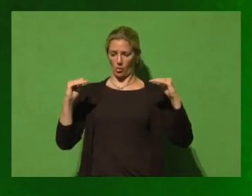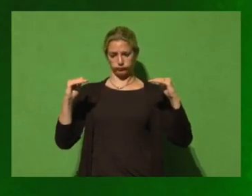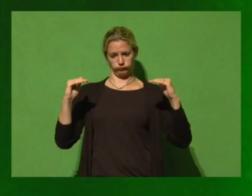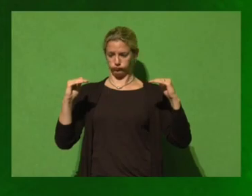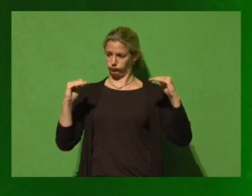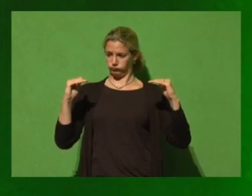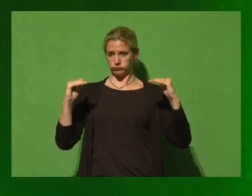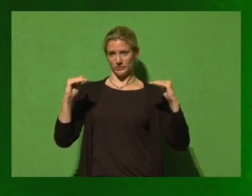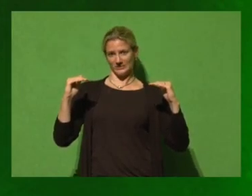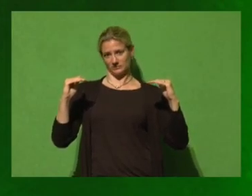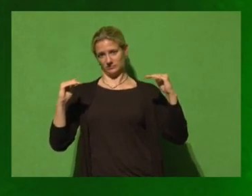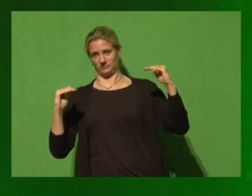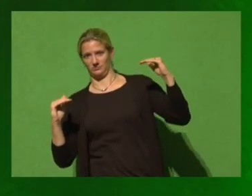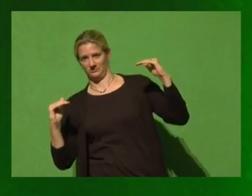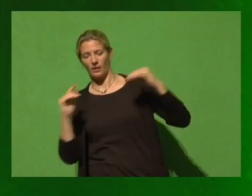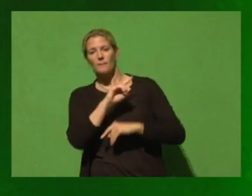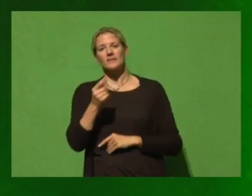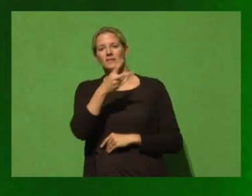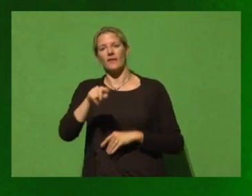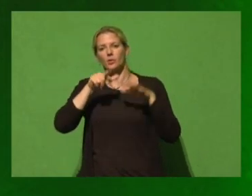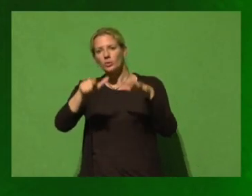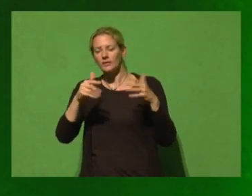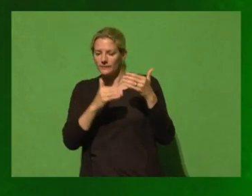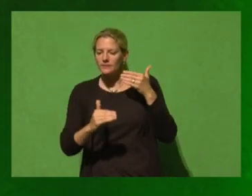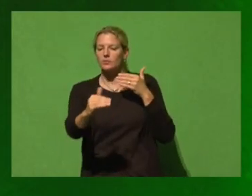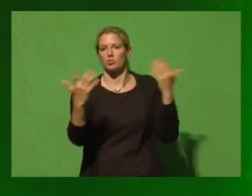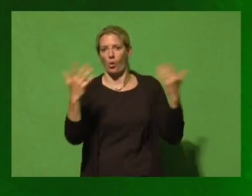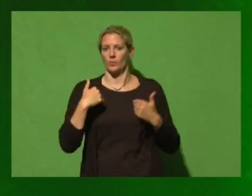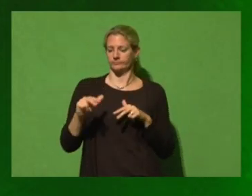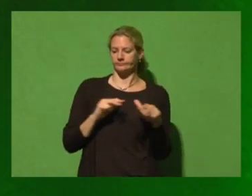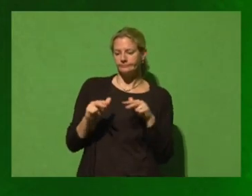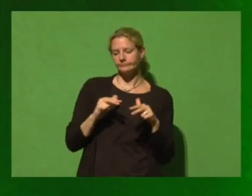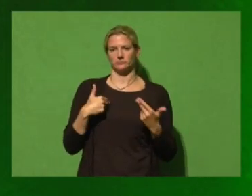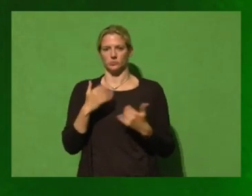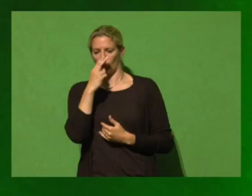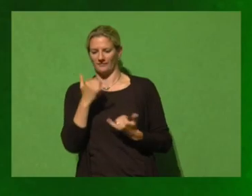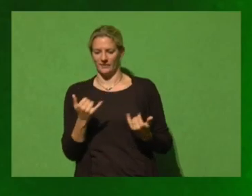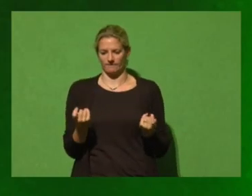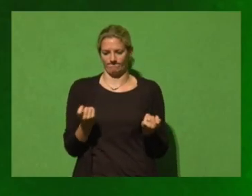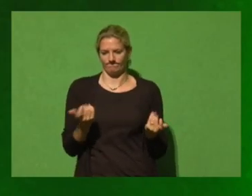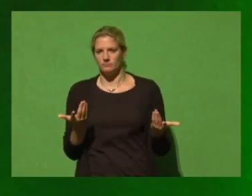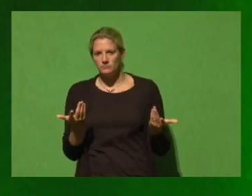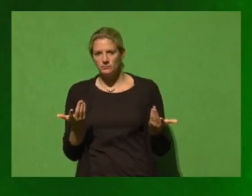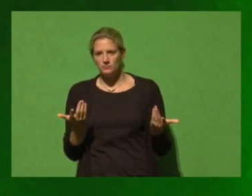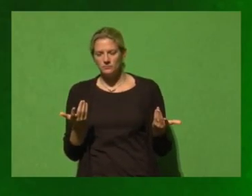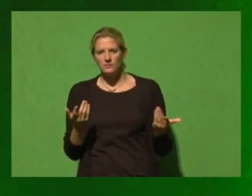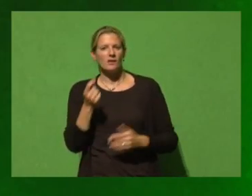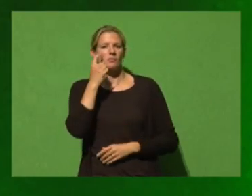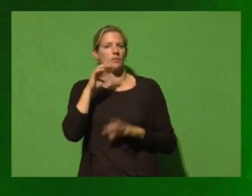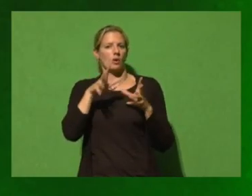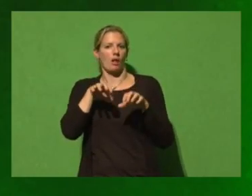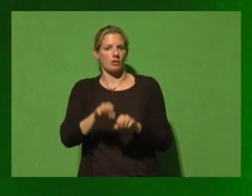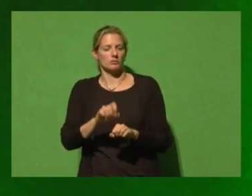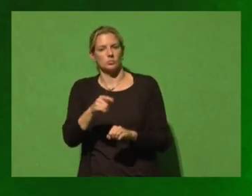Trend bis 2017, der jetzt erstmal organisiert, gehört und gemanagt werden müsste. Und in der konkreten Haushaltsbewirtschaftung dann